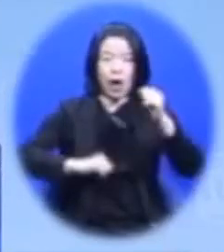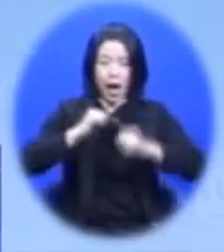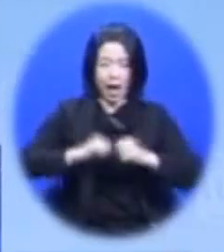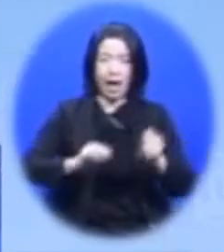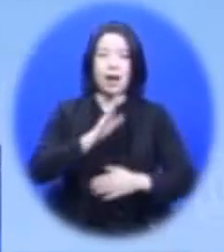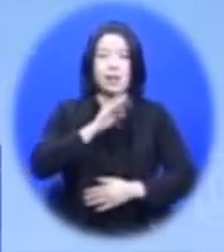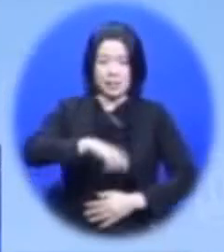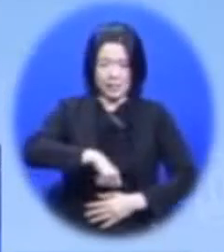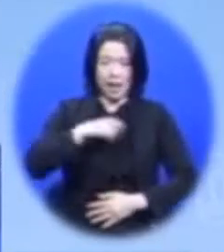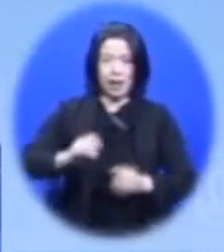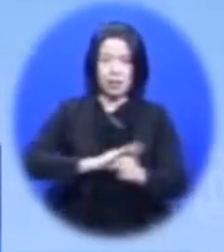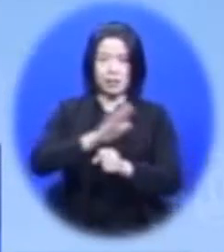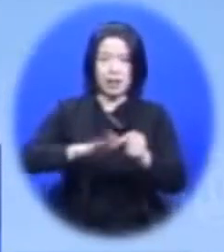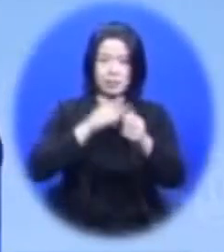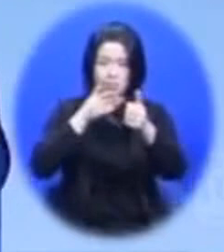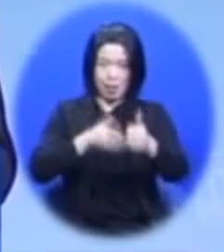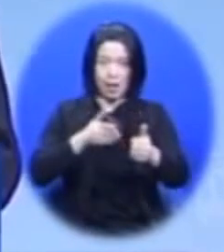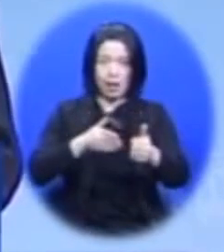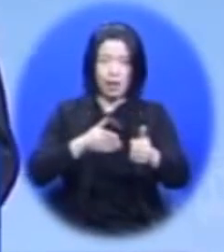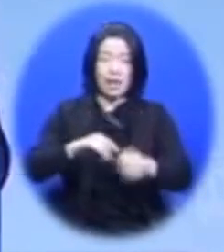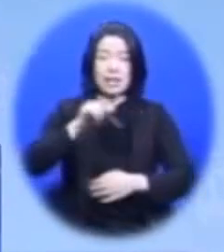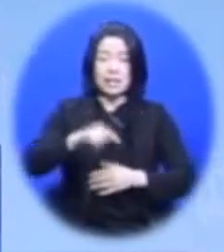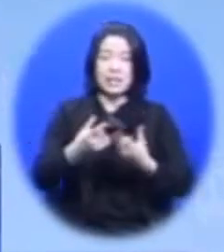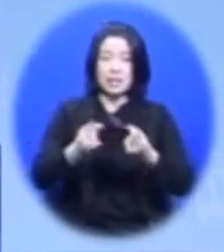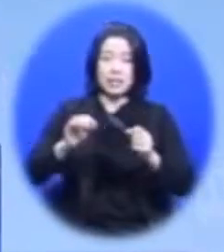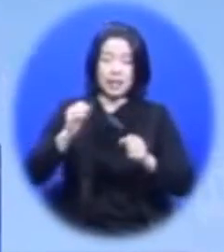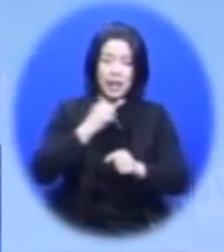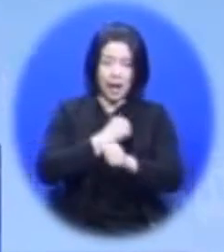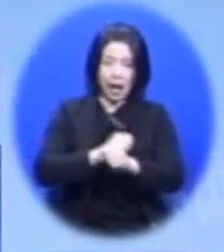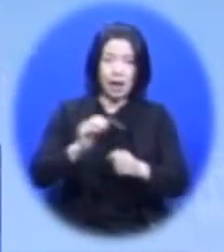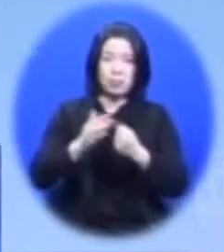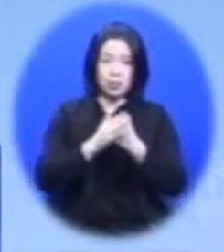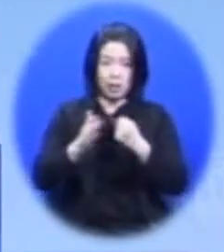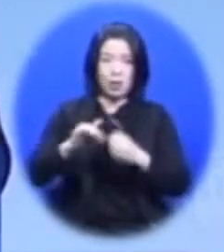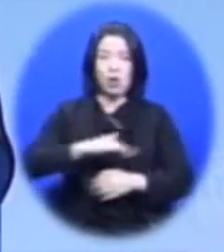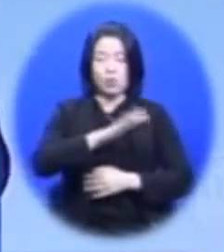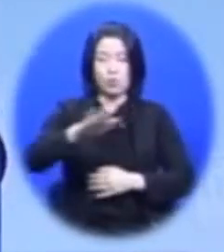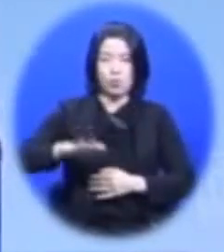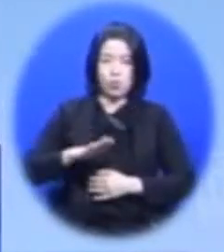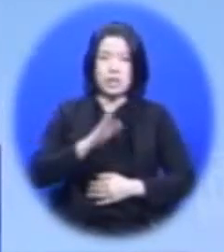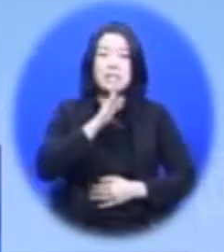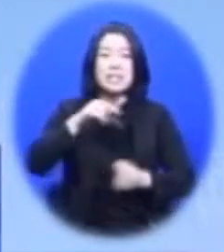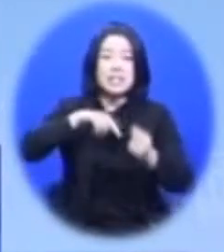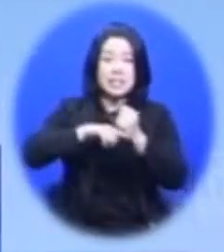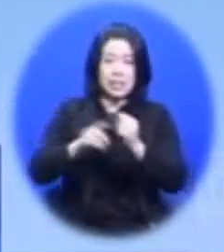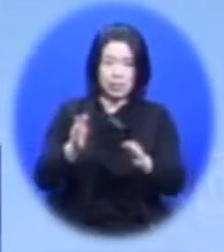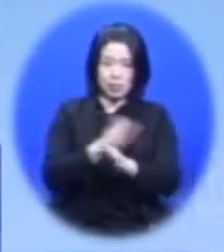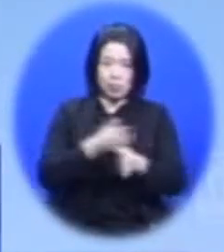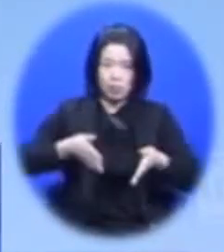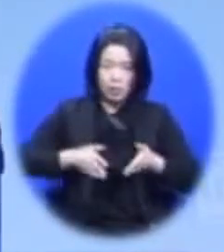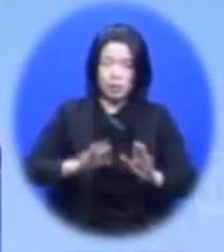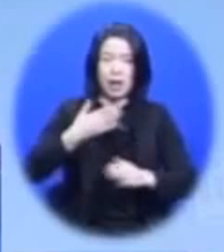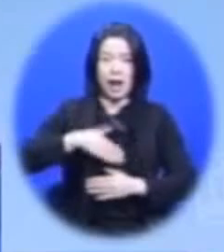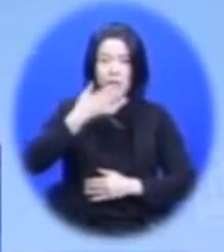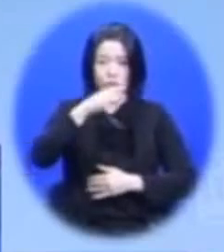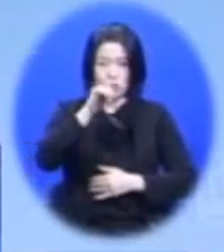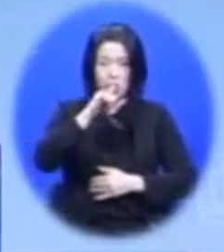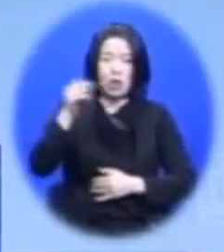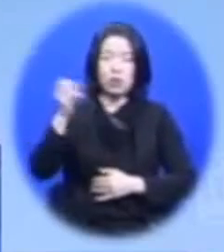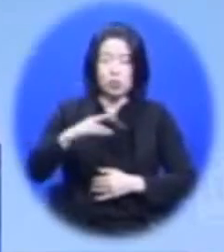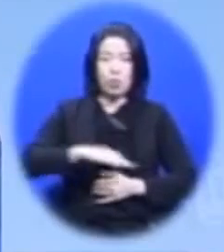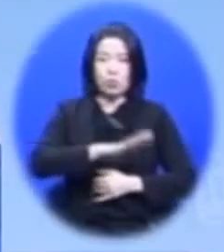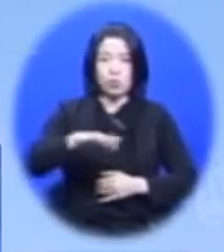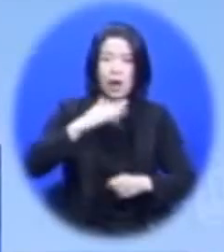진실함으로 사랑합시다. 이렇게 함으로써 우리는 우리가 진리에서 났음을 알게 될 것입니다. 또 우리는